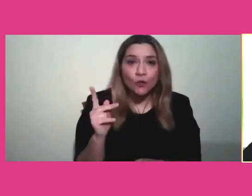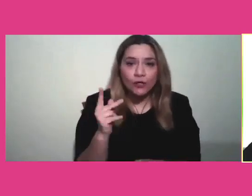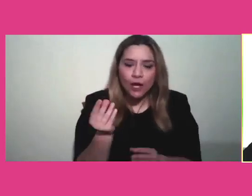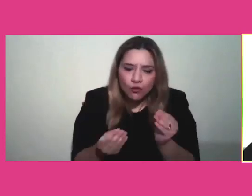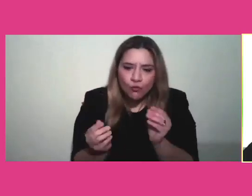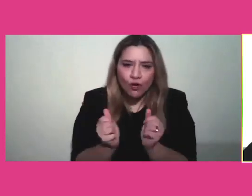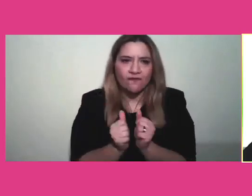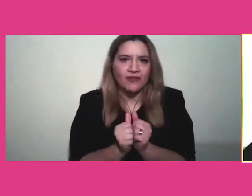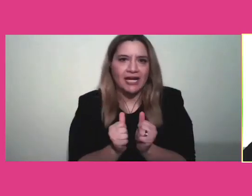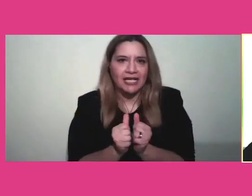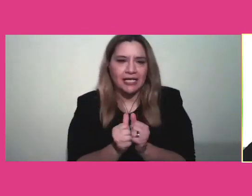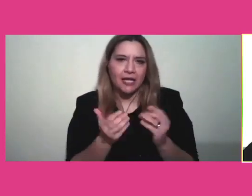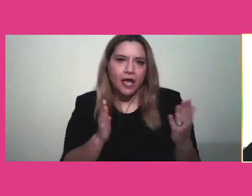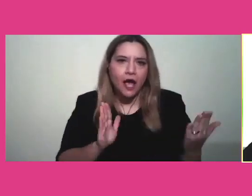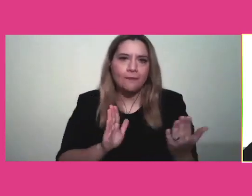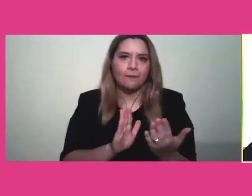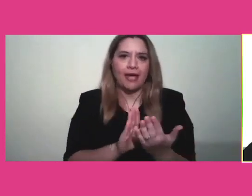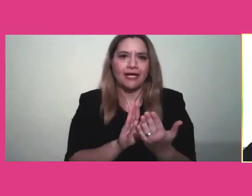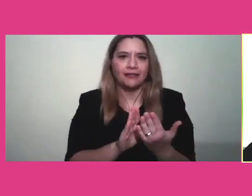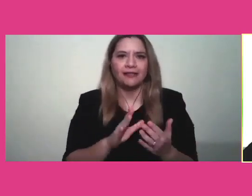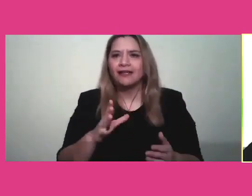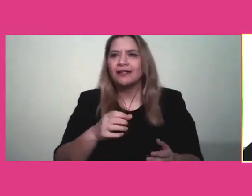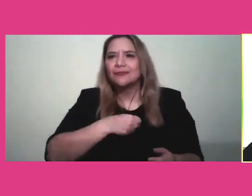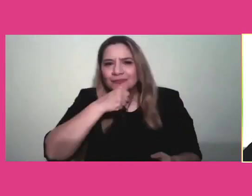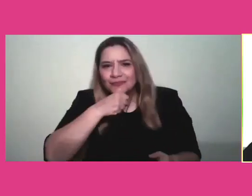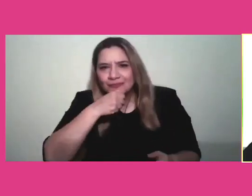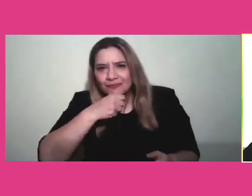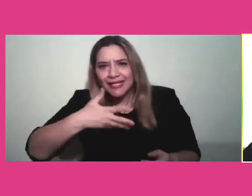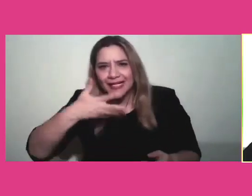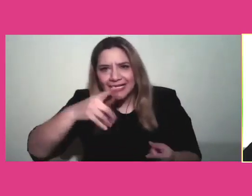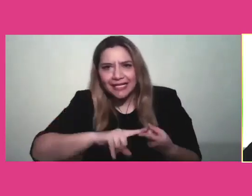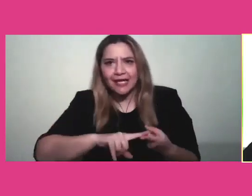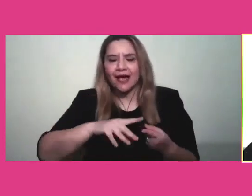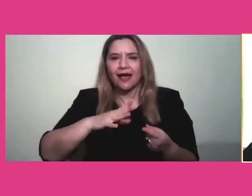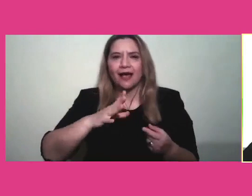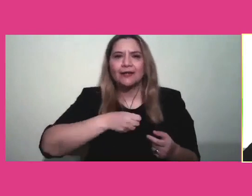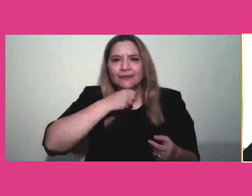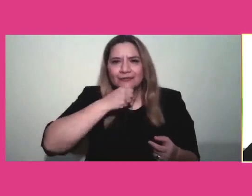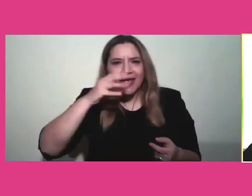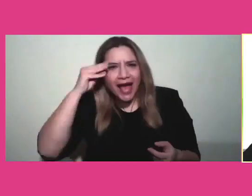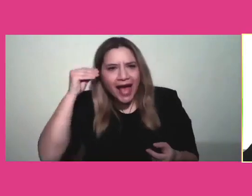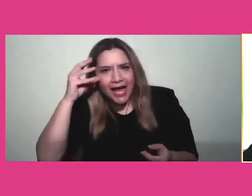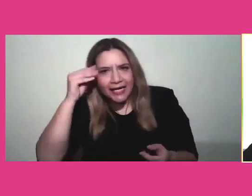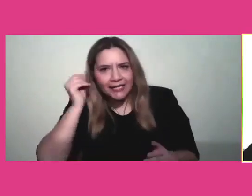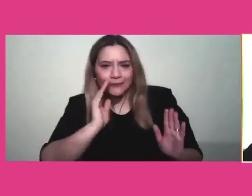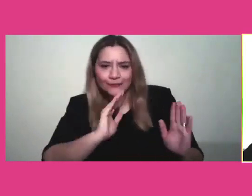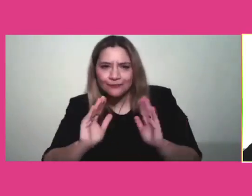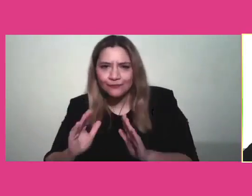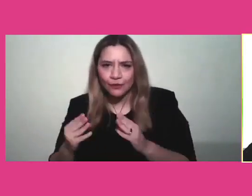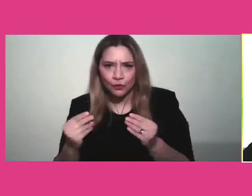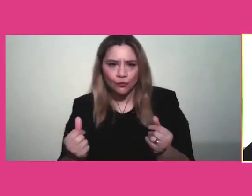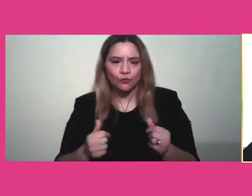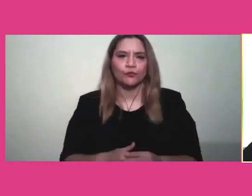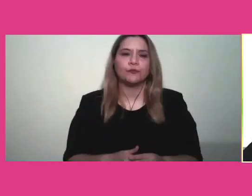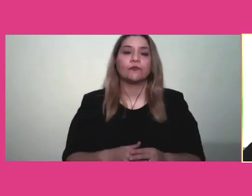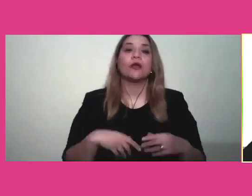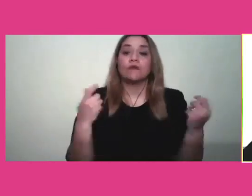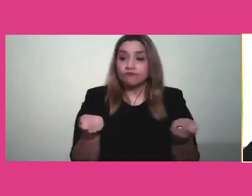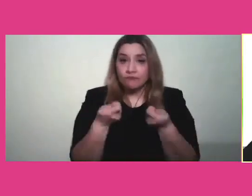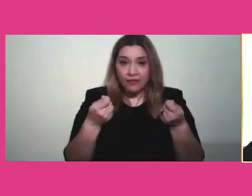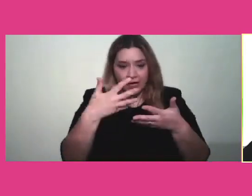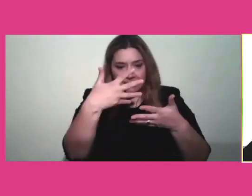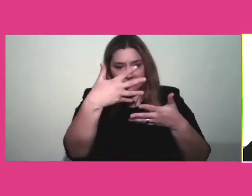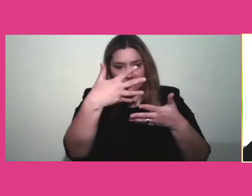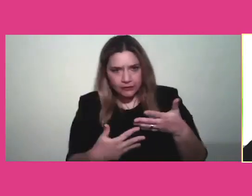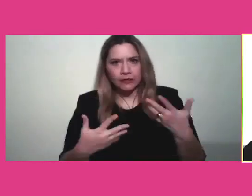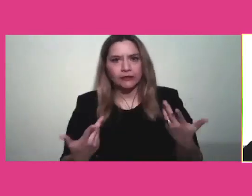φιλική απέναντι στην Άνια και την τρίτη ηλικία. Οι κύριοι άξονες δράσης μας είναι,